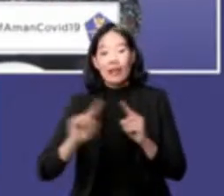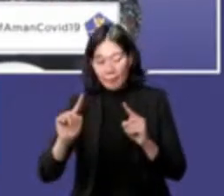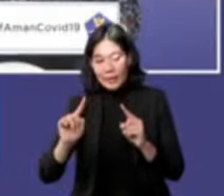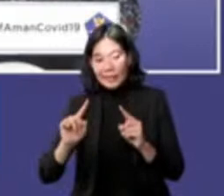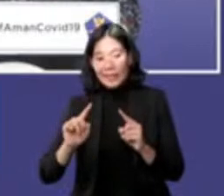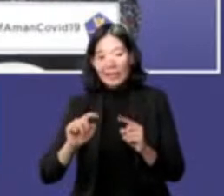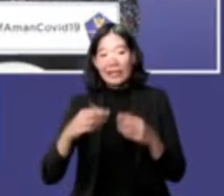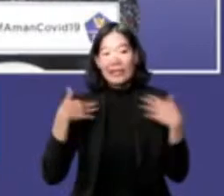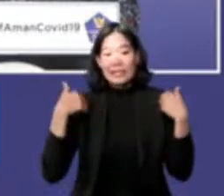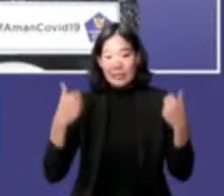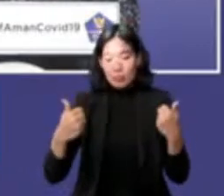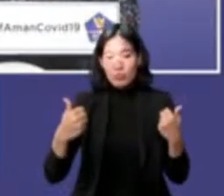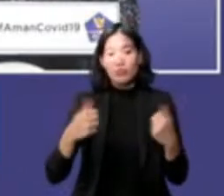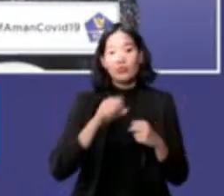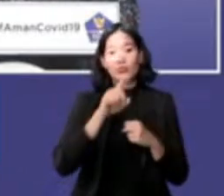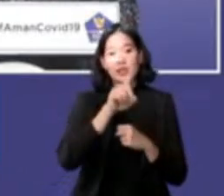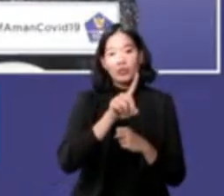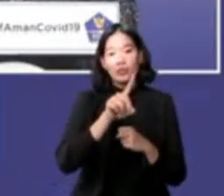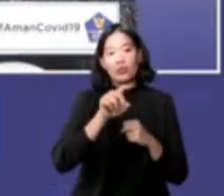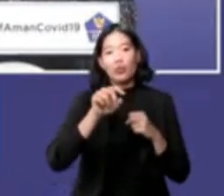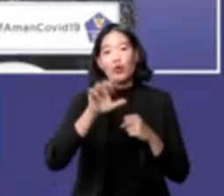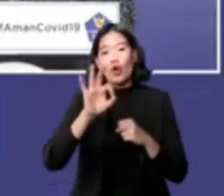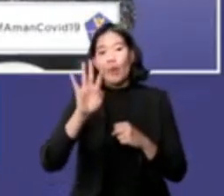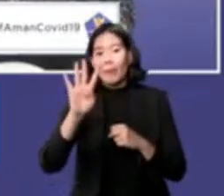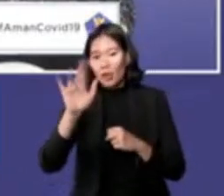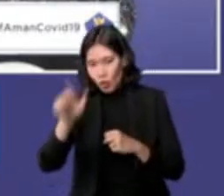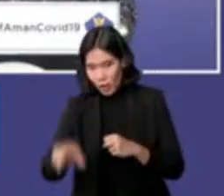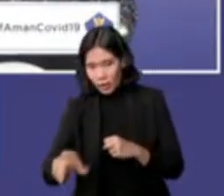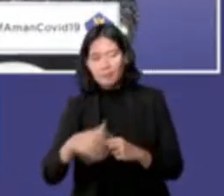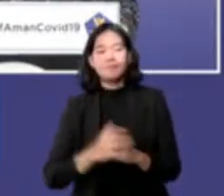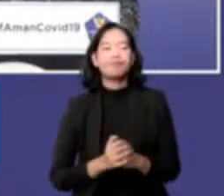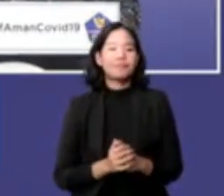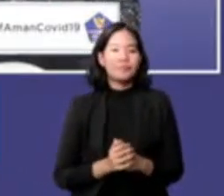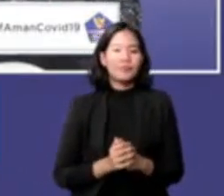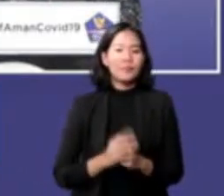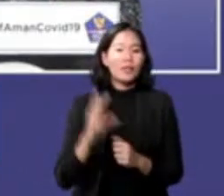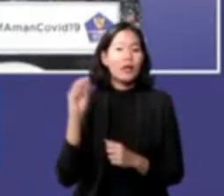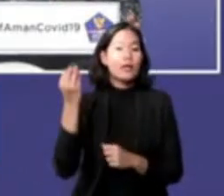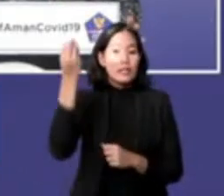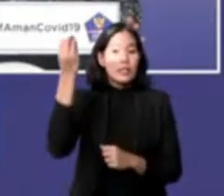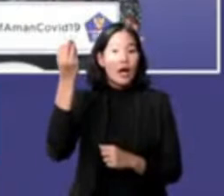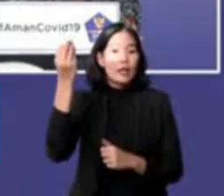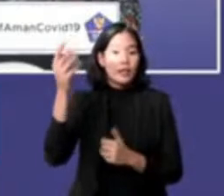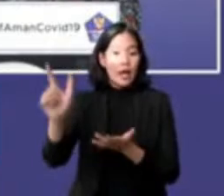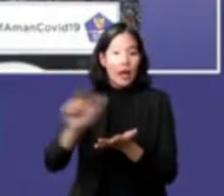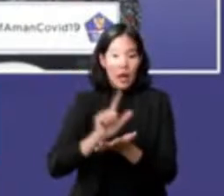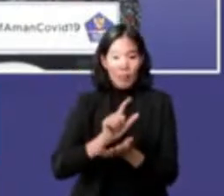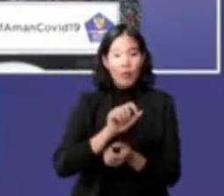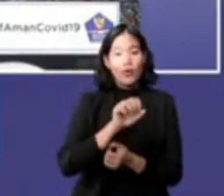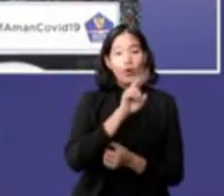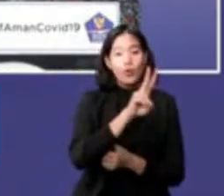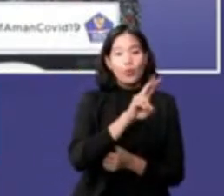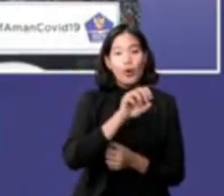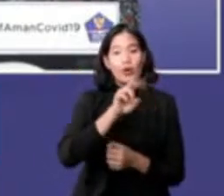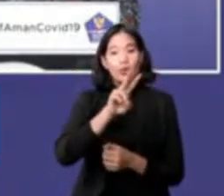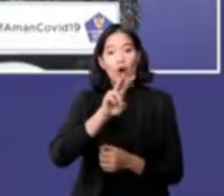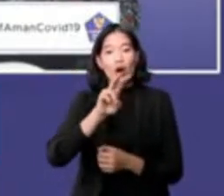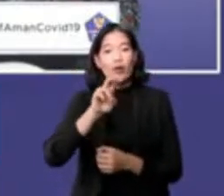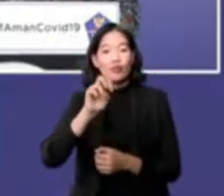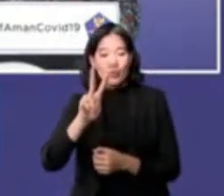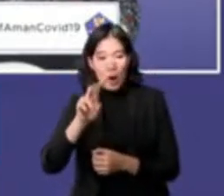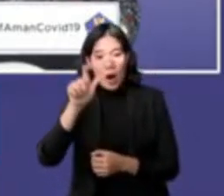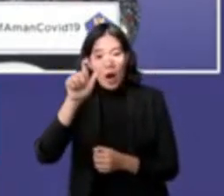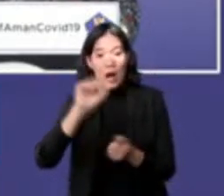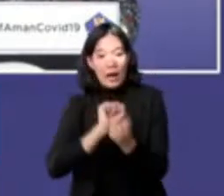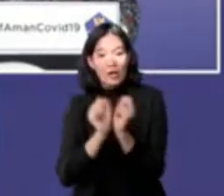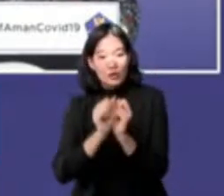bersamaan juga melaporkan kasus sembuh sebanyak 104 orang. Kemudian DKI Jakarta melaporkan 232